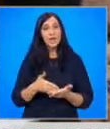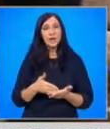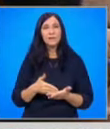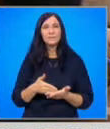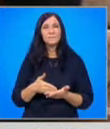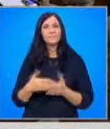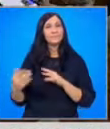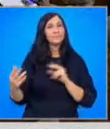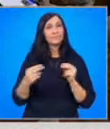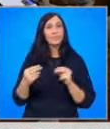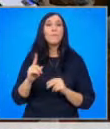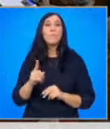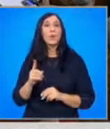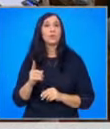оттеглени.